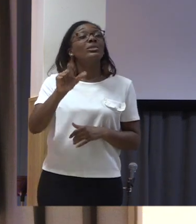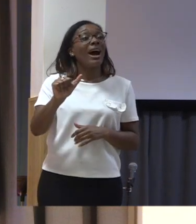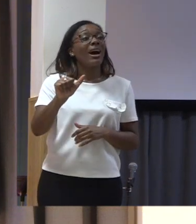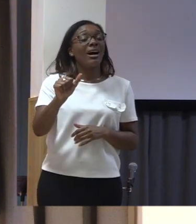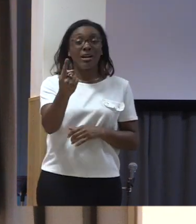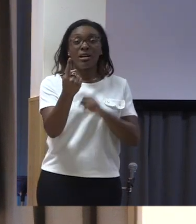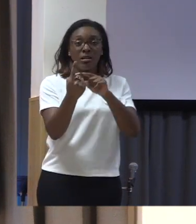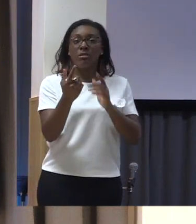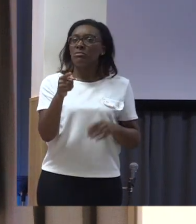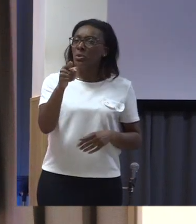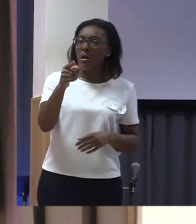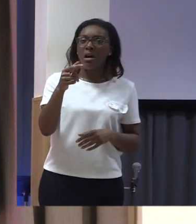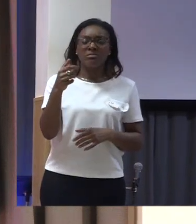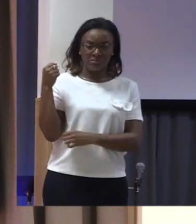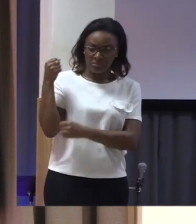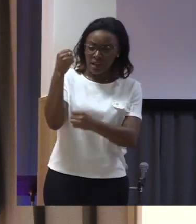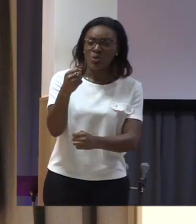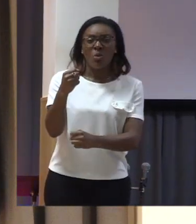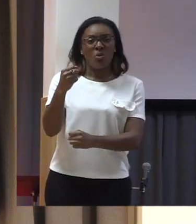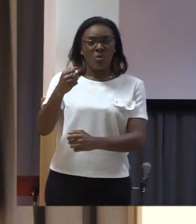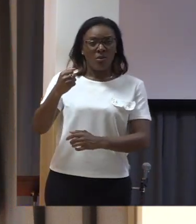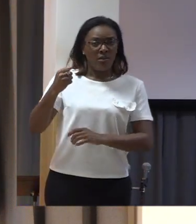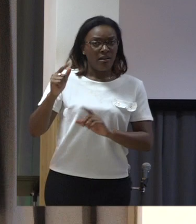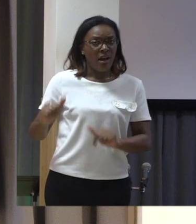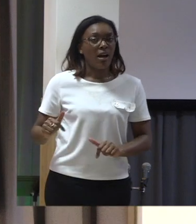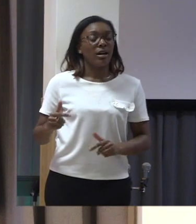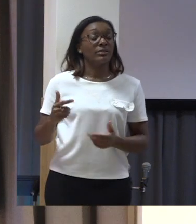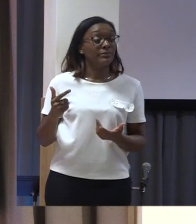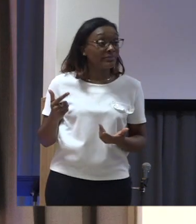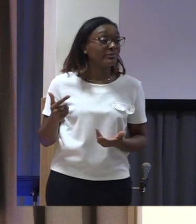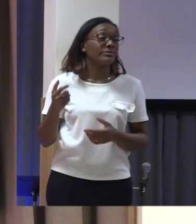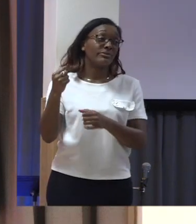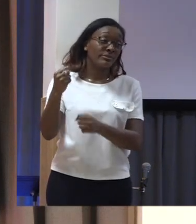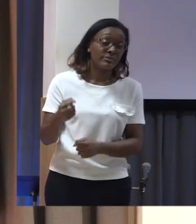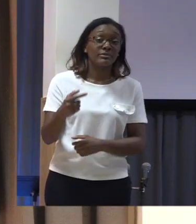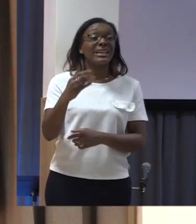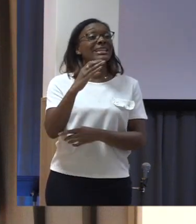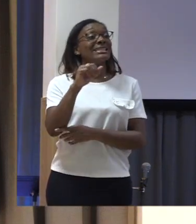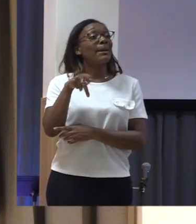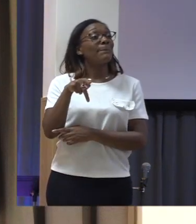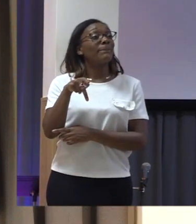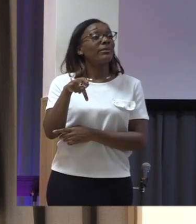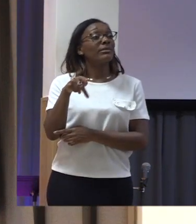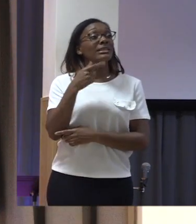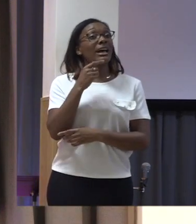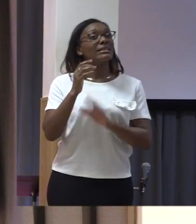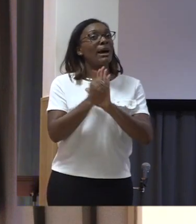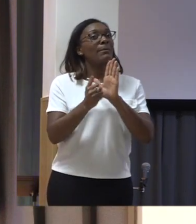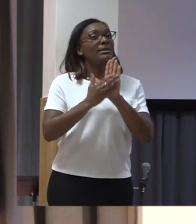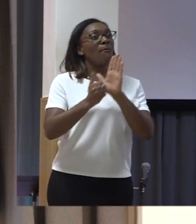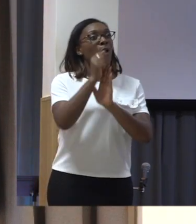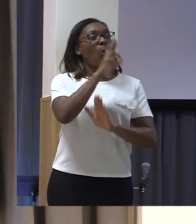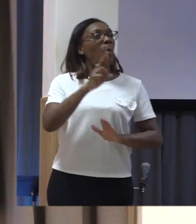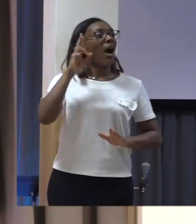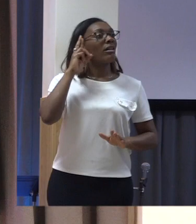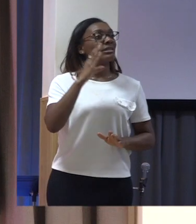ni le bâton de son souverain, jusqu'à ce que vienne le Shiloh. Le sceptre, c'est le symbole de la royauté. C'est